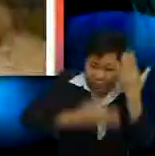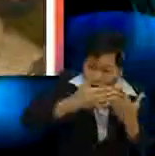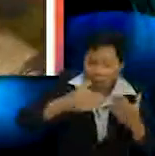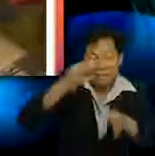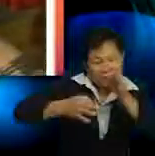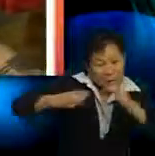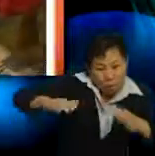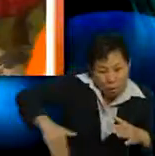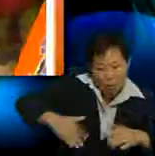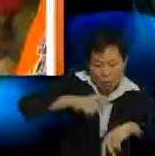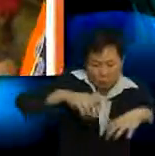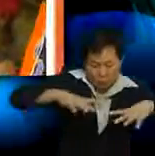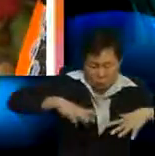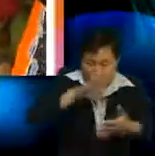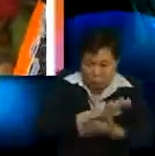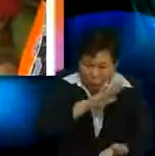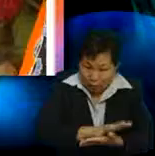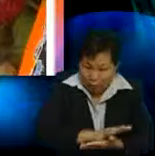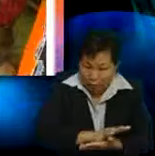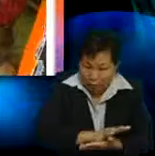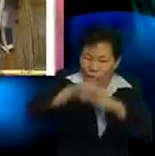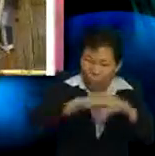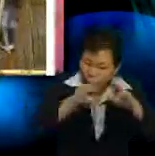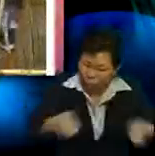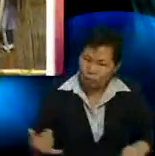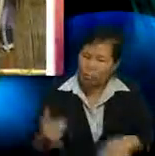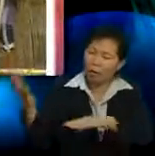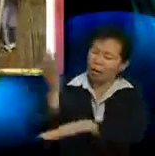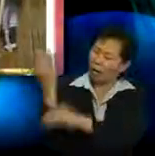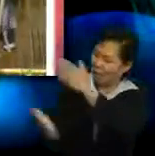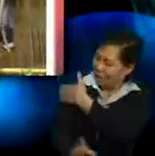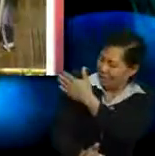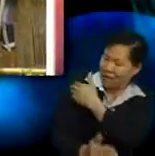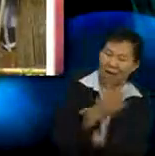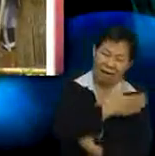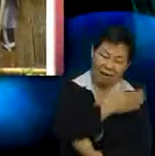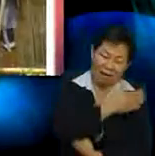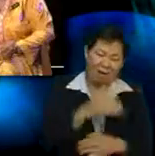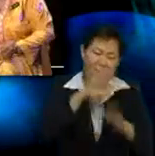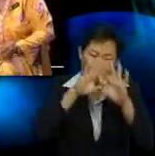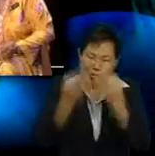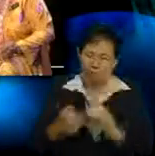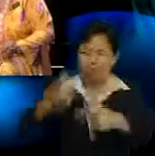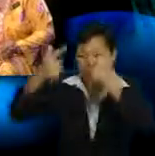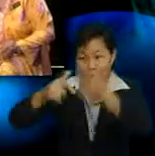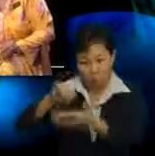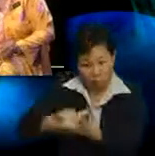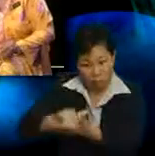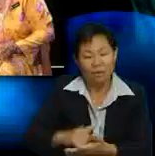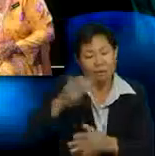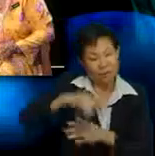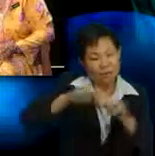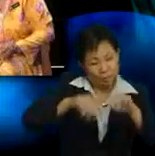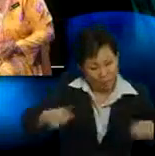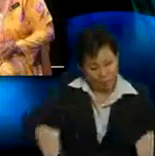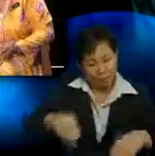belum, mungkin semasa cuti sekolah nanti, para pelajar boleh mengajak anggota keluarga melancong ke situ. Ya, para pelajar, dalam